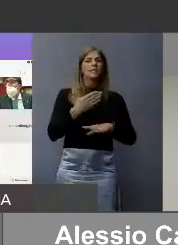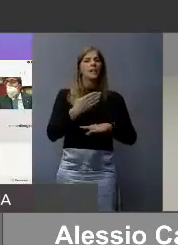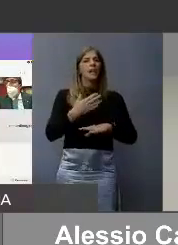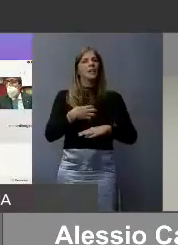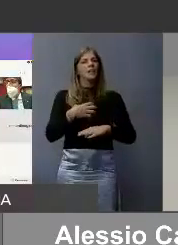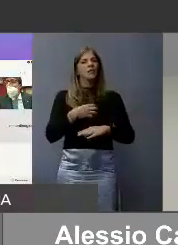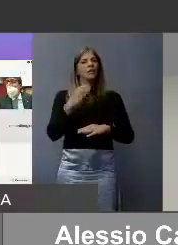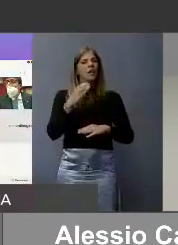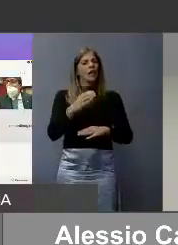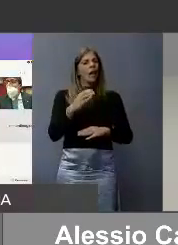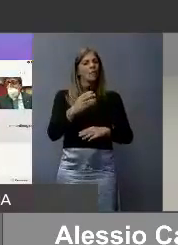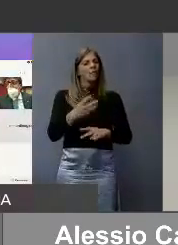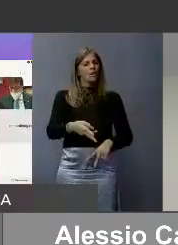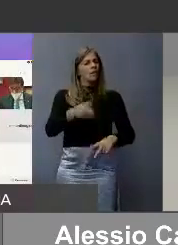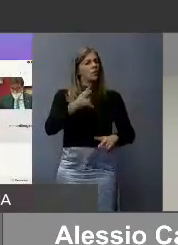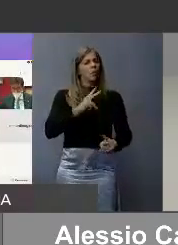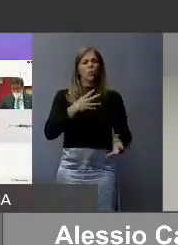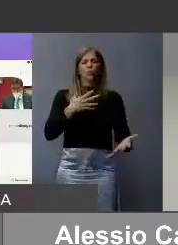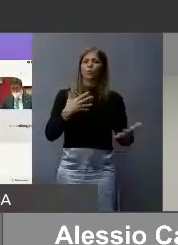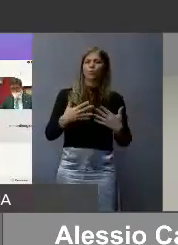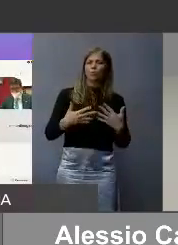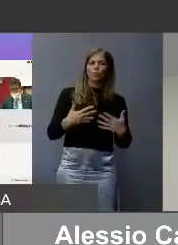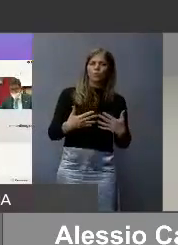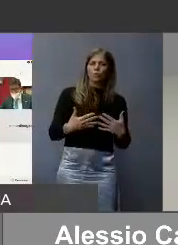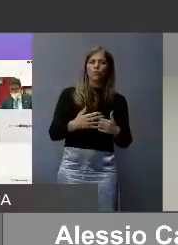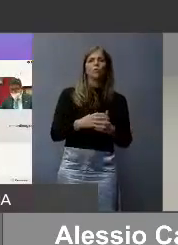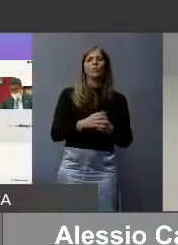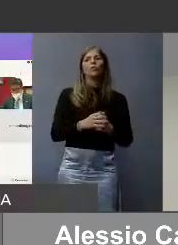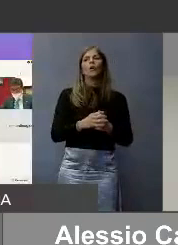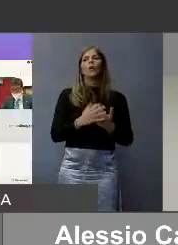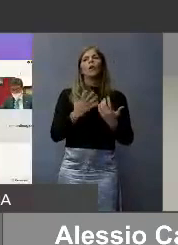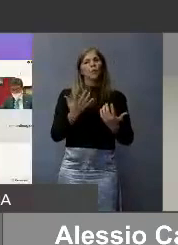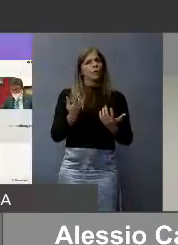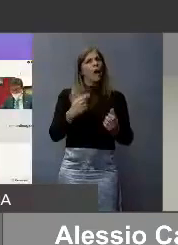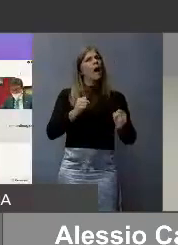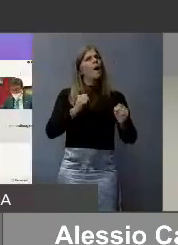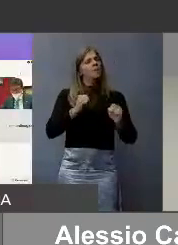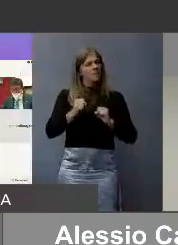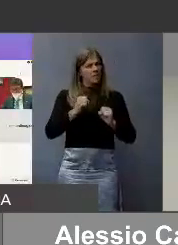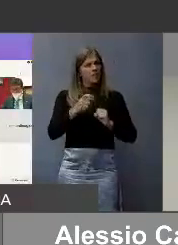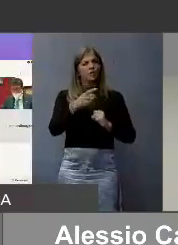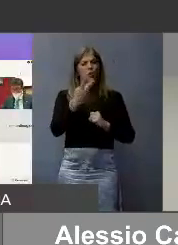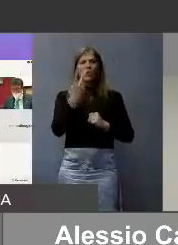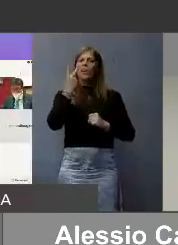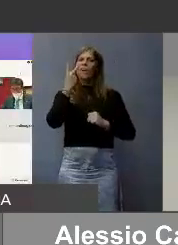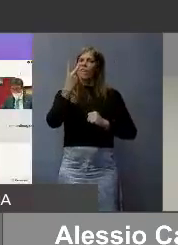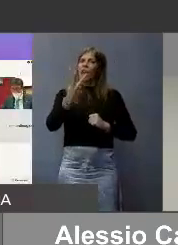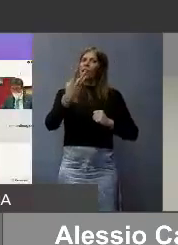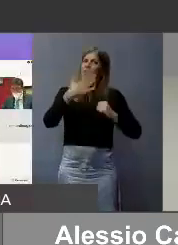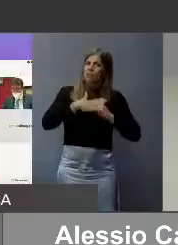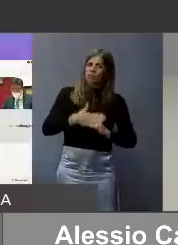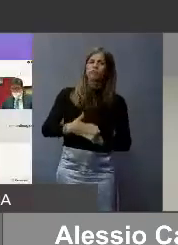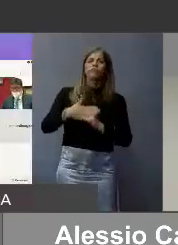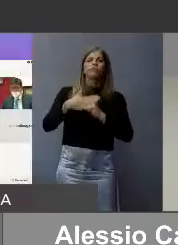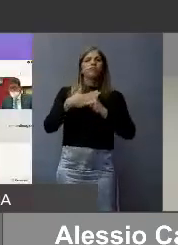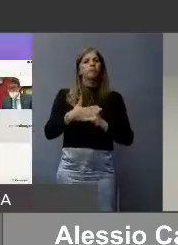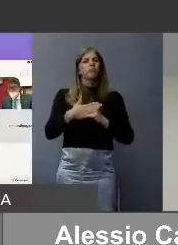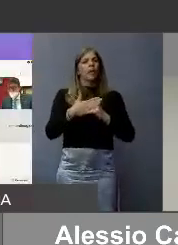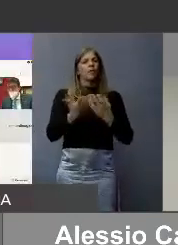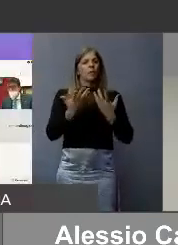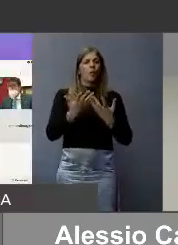è stato un po per il fatto che questa amministrazione sostiene il tessuto socio economico della città